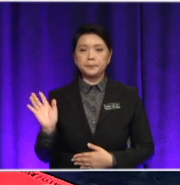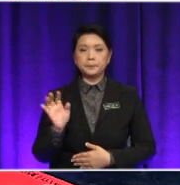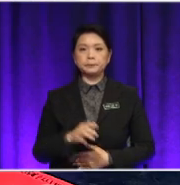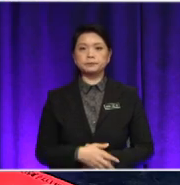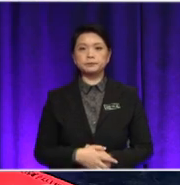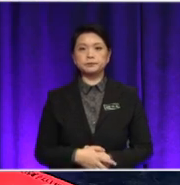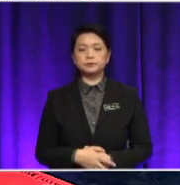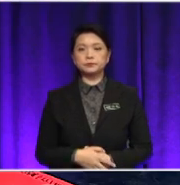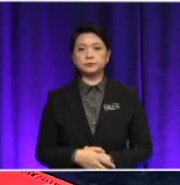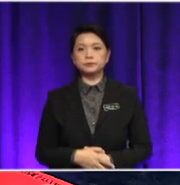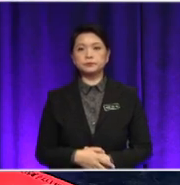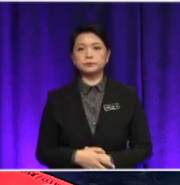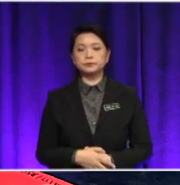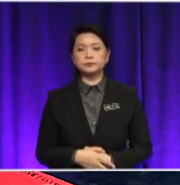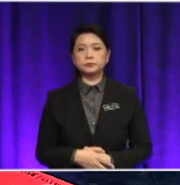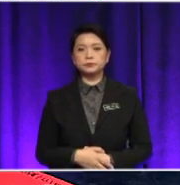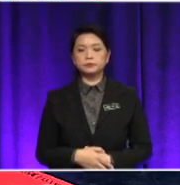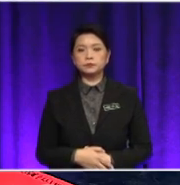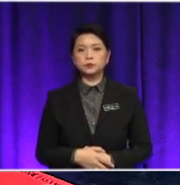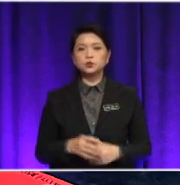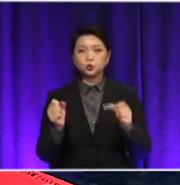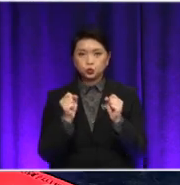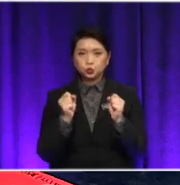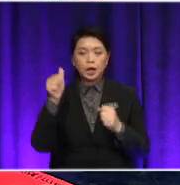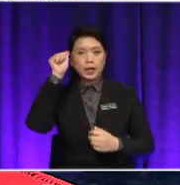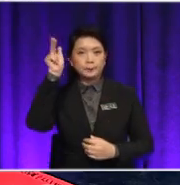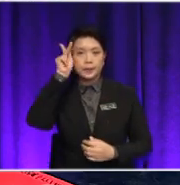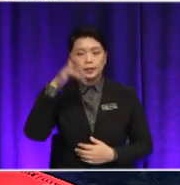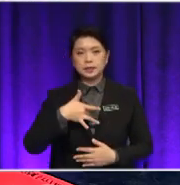Sejuk cikgu. Sejuk Lega sikit cikgu.